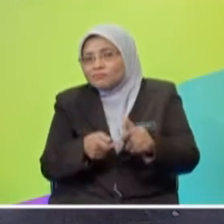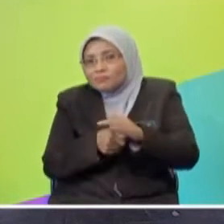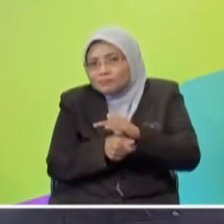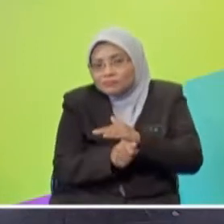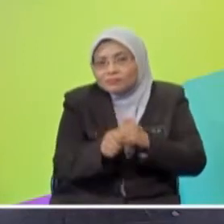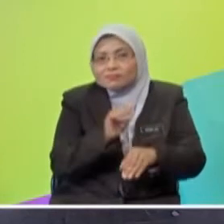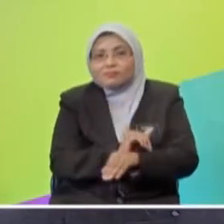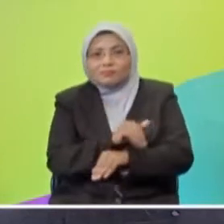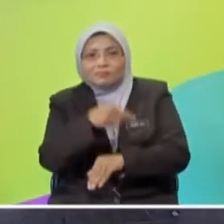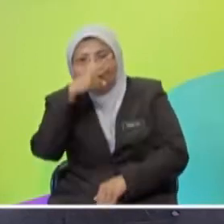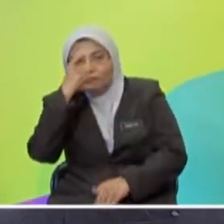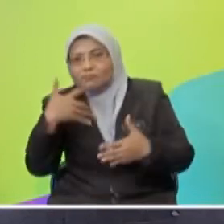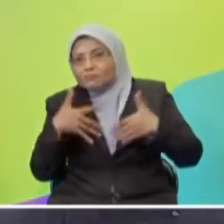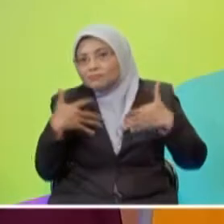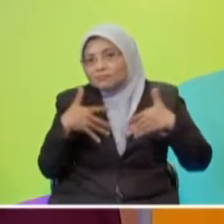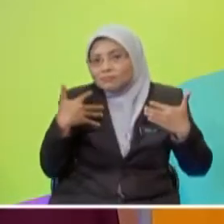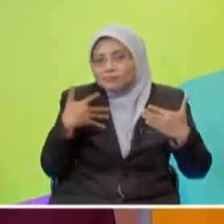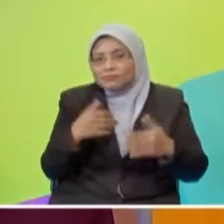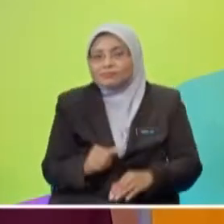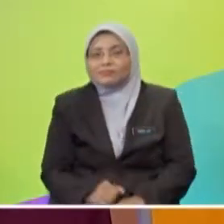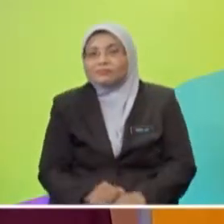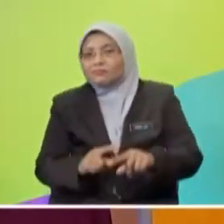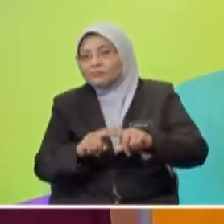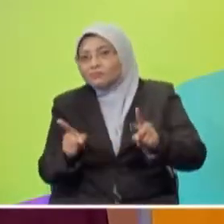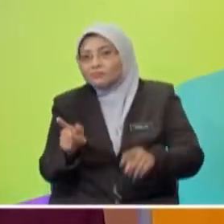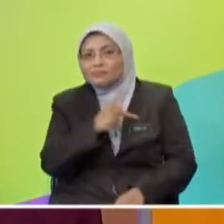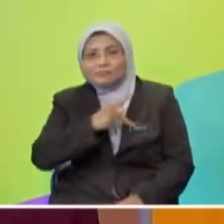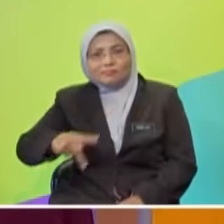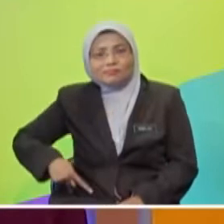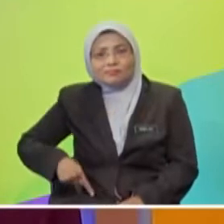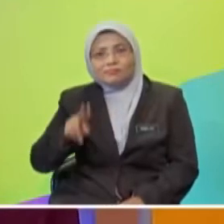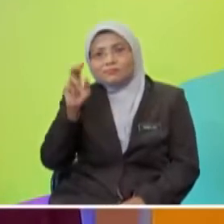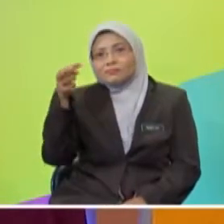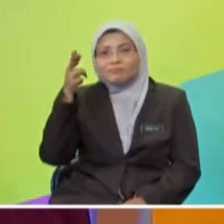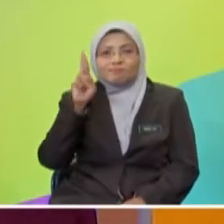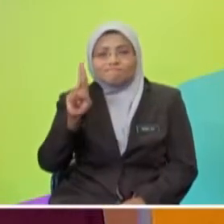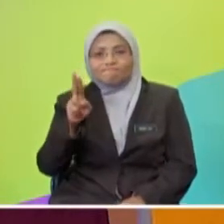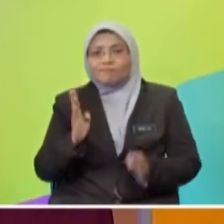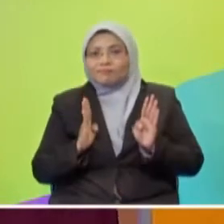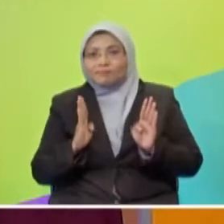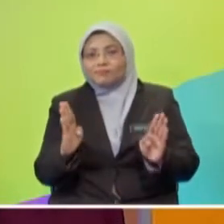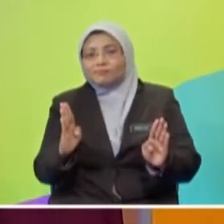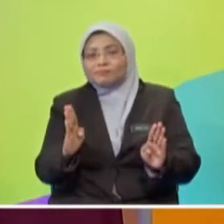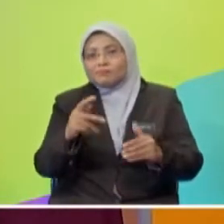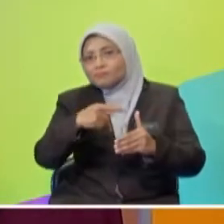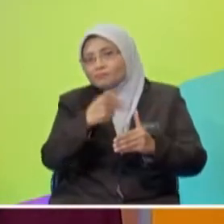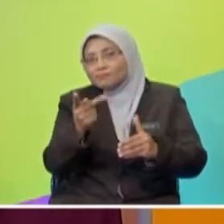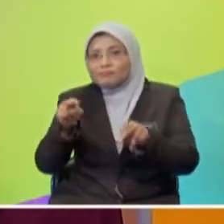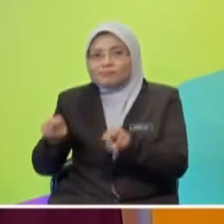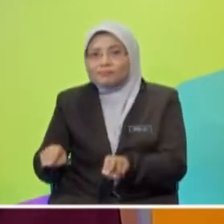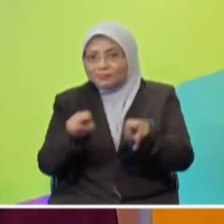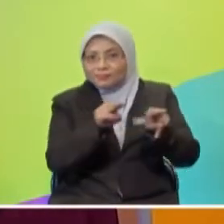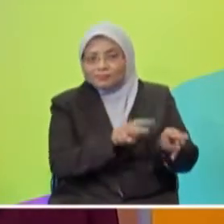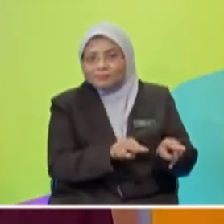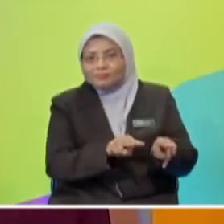supaya orang kafir Quraisy tak tahu tapi saya tidak Umar punyalah berani Aceh Ah saya enak